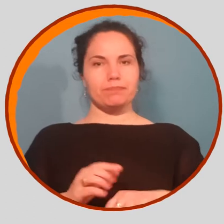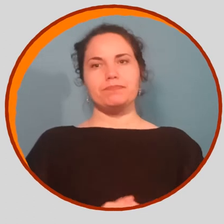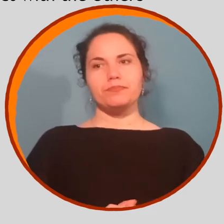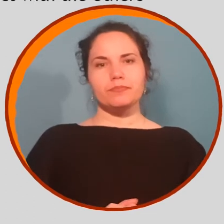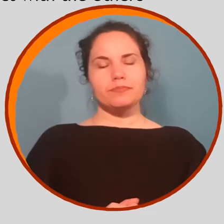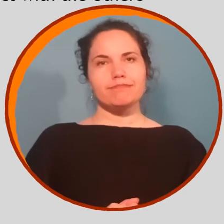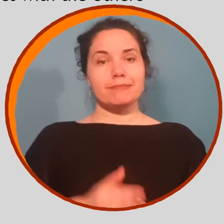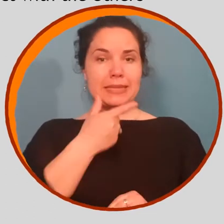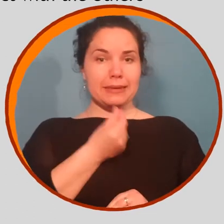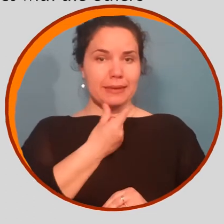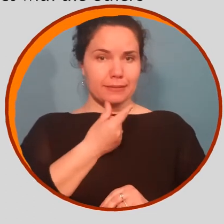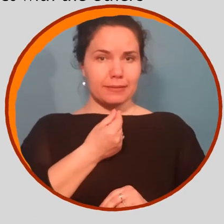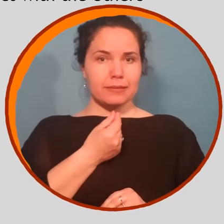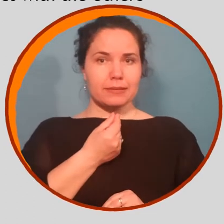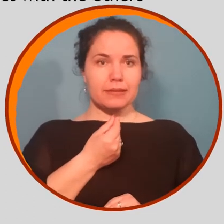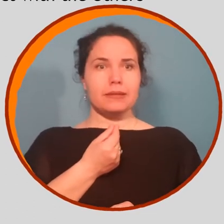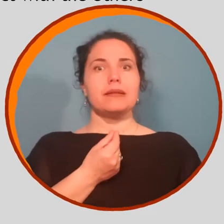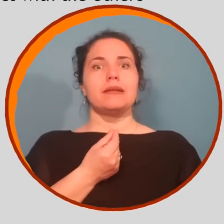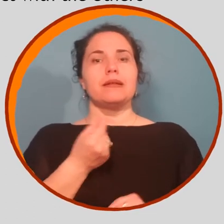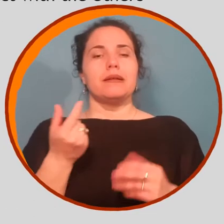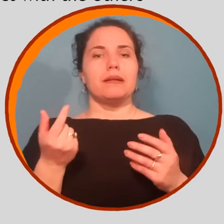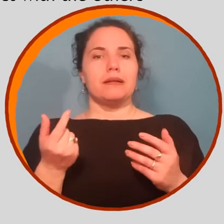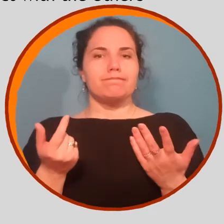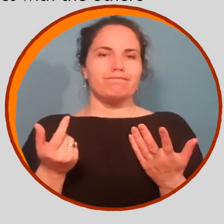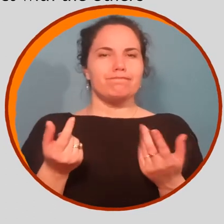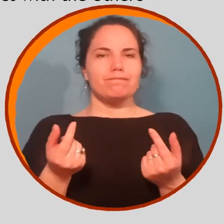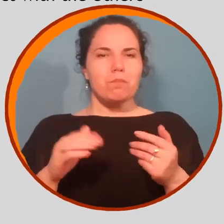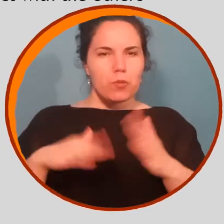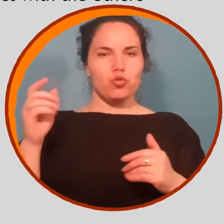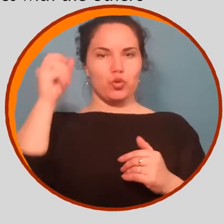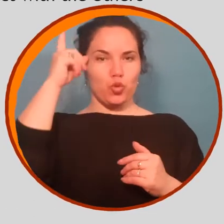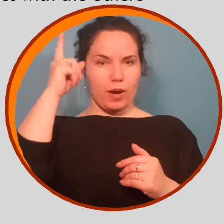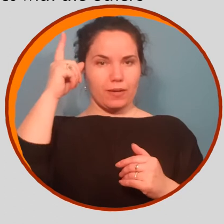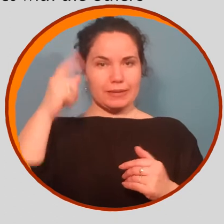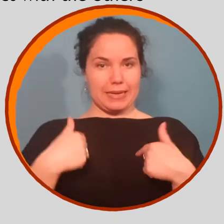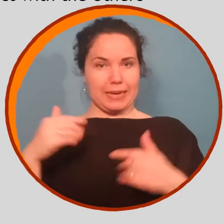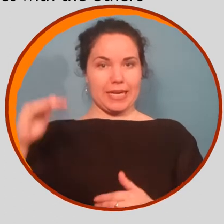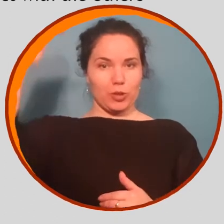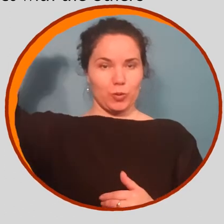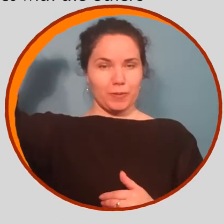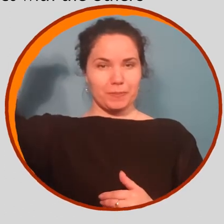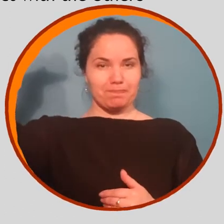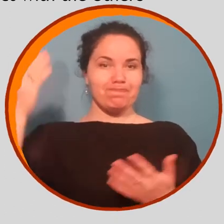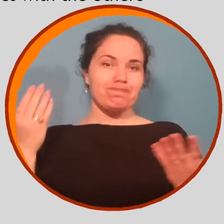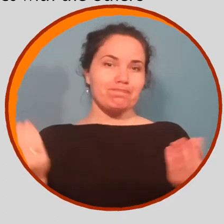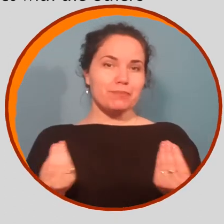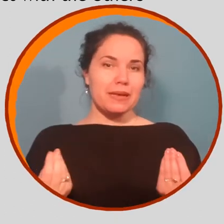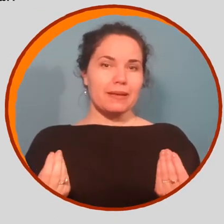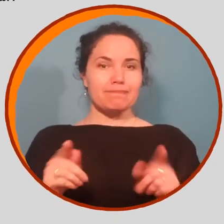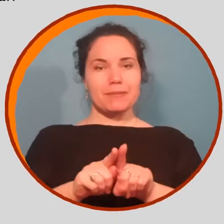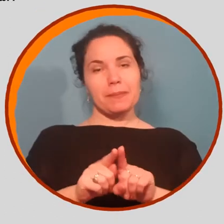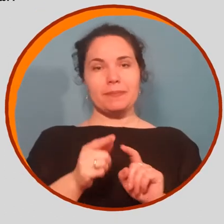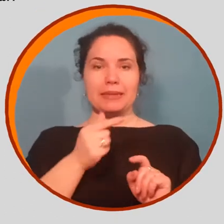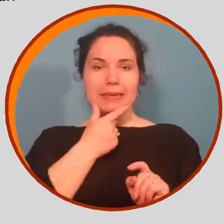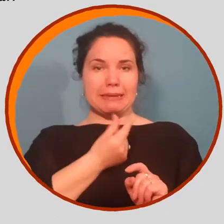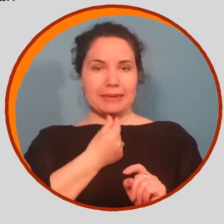shpenzojnë në celular, sepse përdorin rrjetet sociale, grupet e ndryshme në WhatsApp apo platforma të tjera për të qëndruar në kontakt me të tjerët,